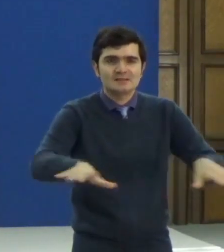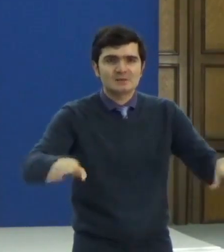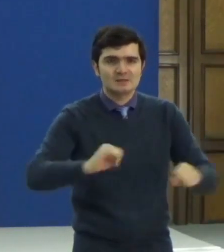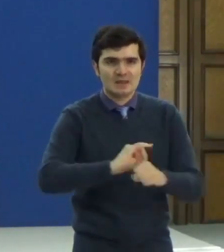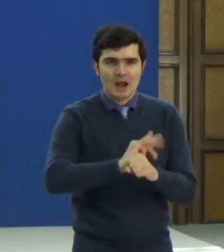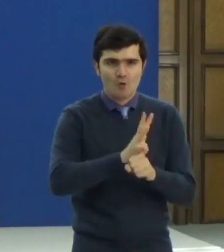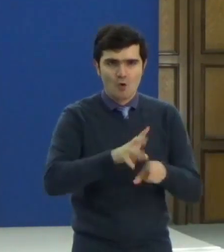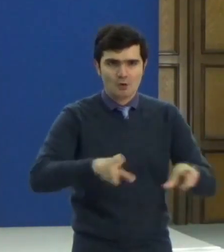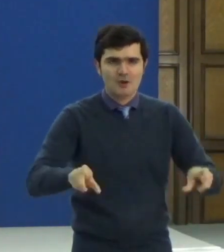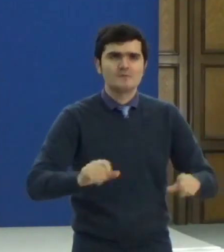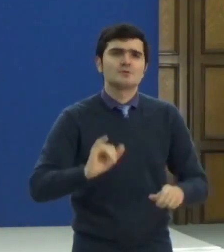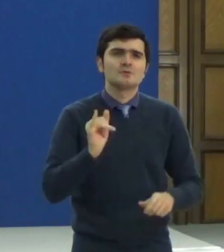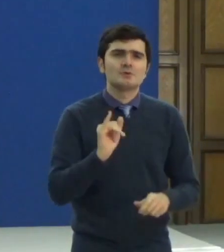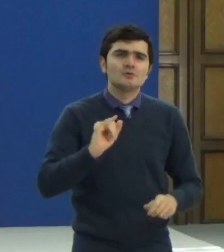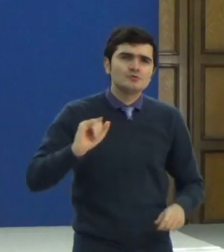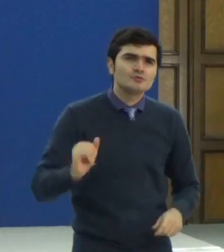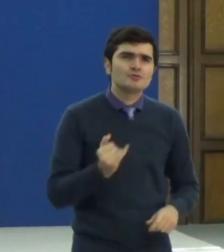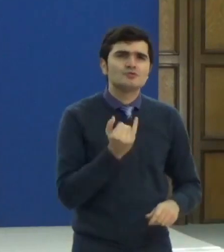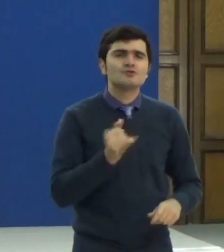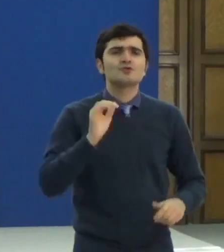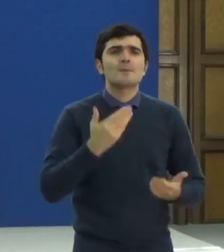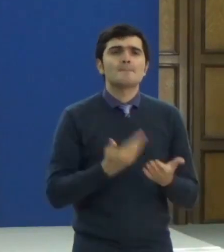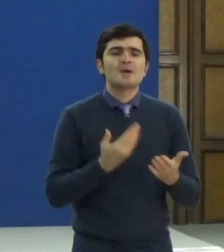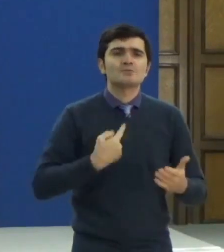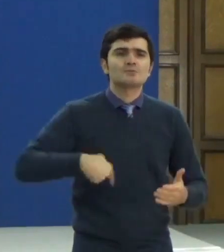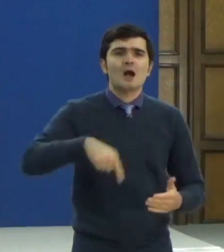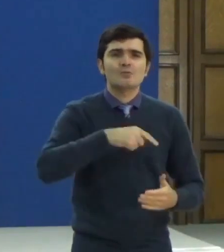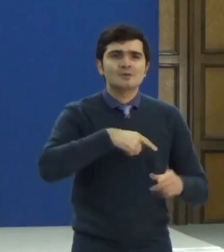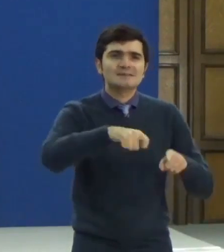reglementa unele prevederi,